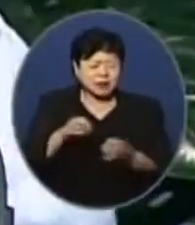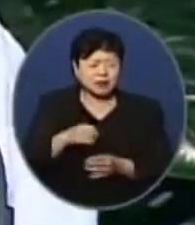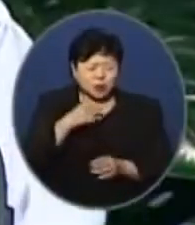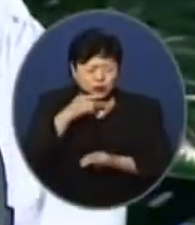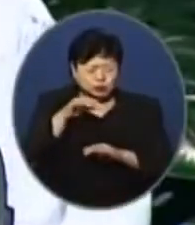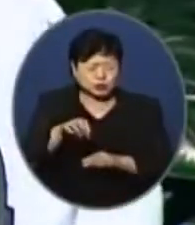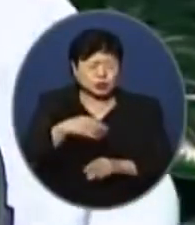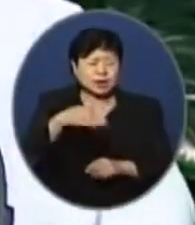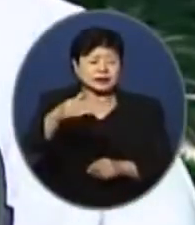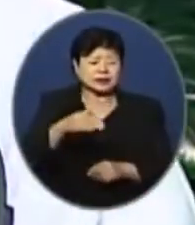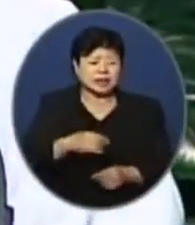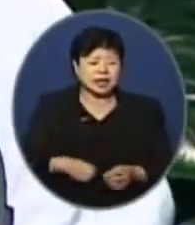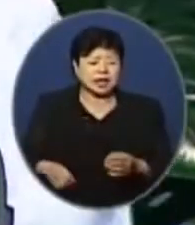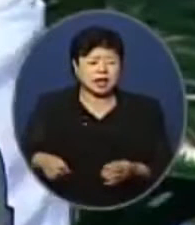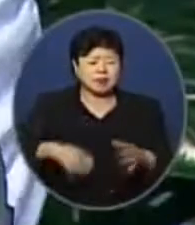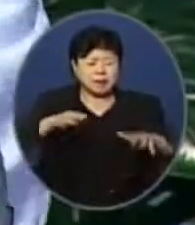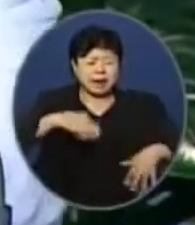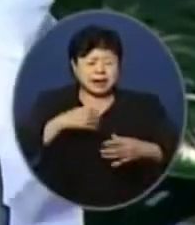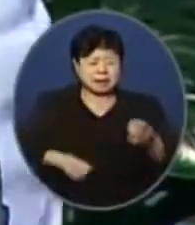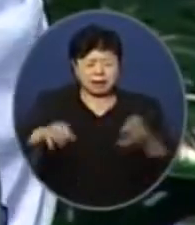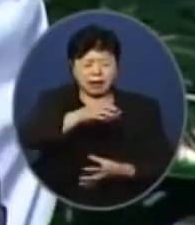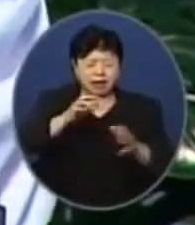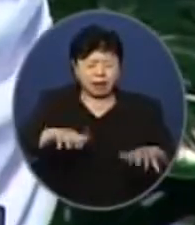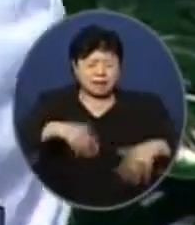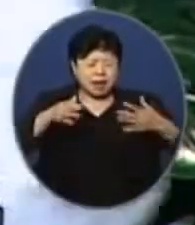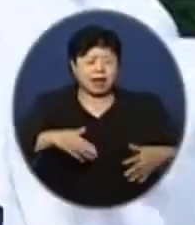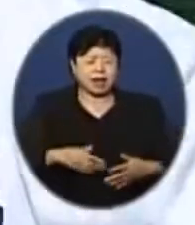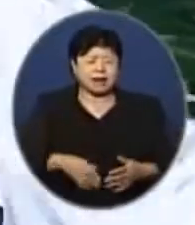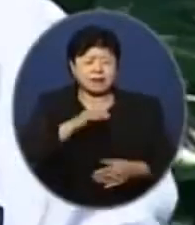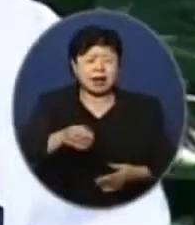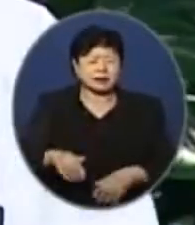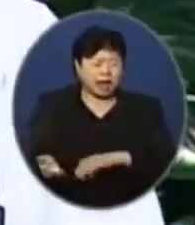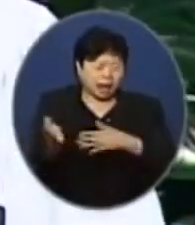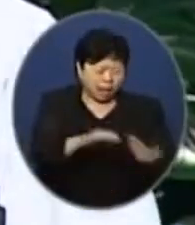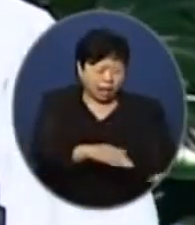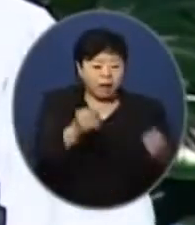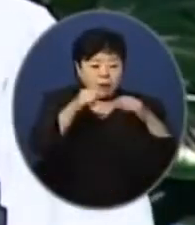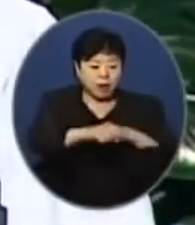올라가는데 한번 쓸고 나면 그 태풍이 지나고 나면 온 마을이 초토화됩니다.